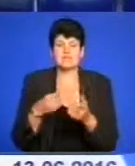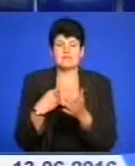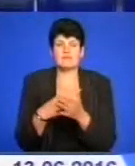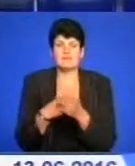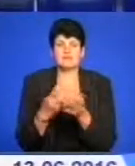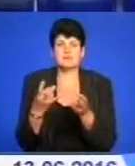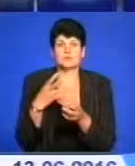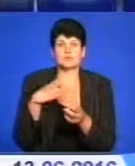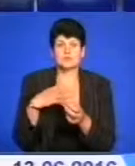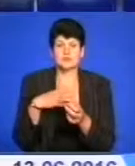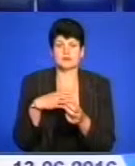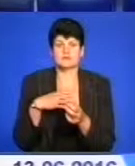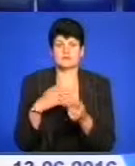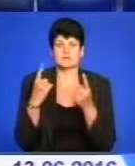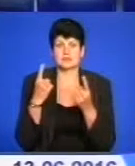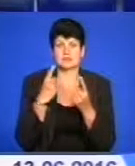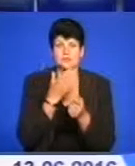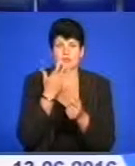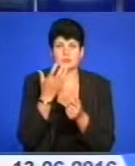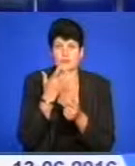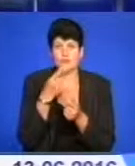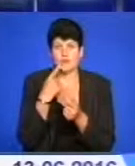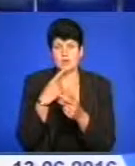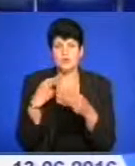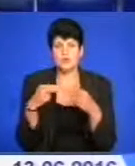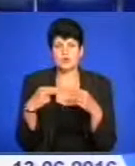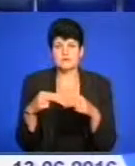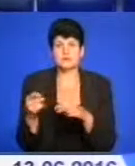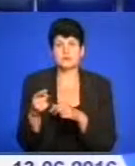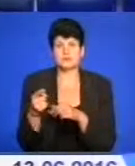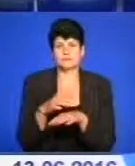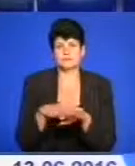варто очікувати з істотним потеплішанням, кажуть продавці тернопільського ринку.